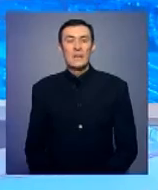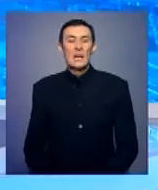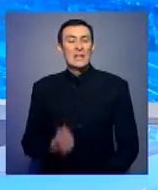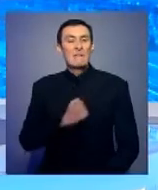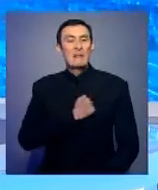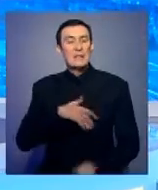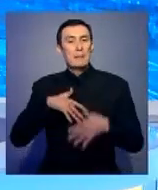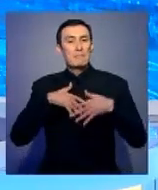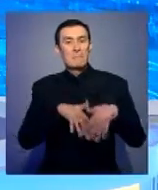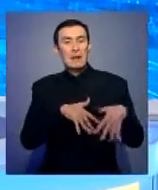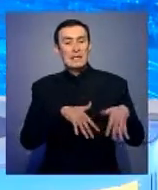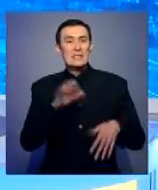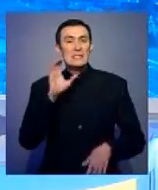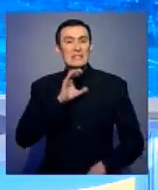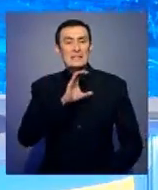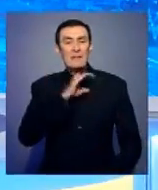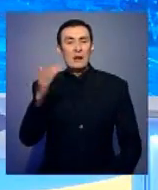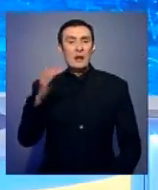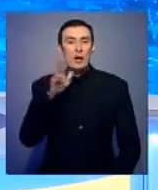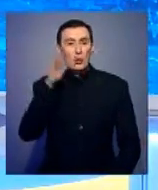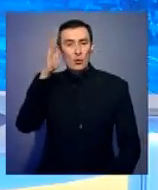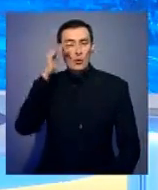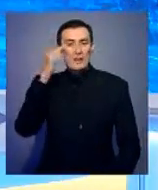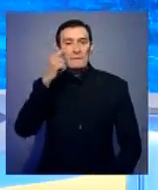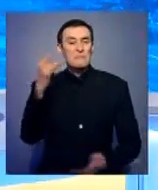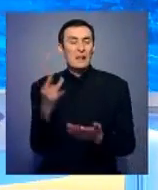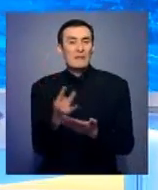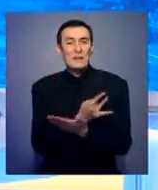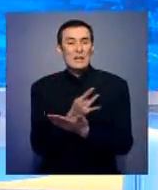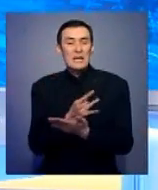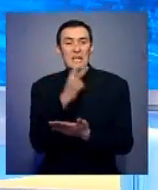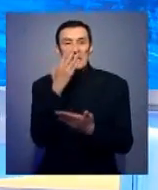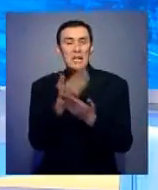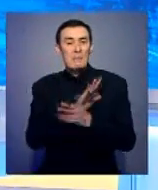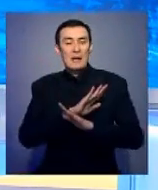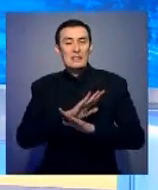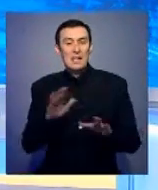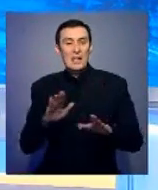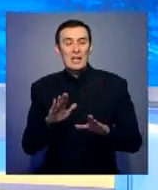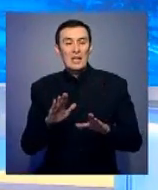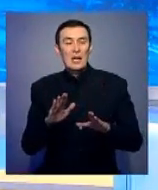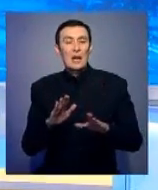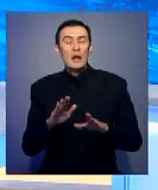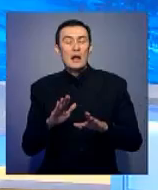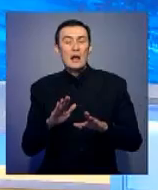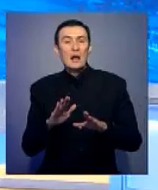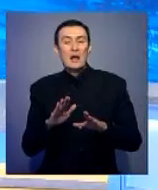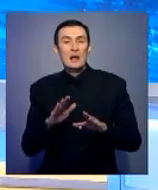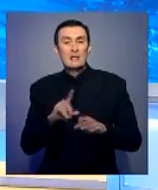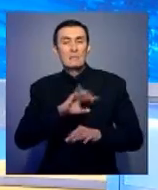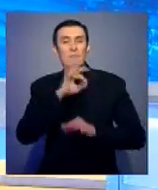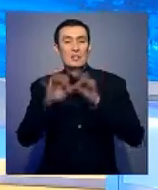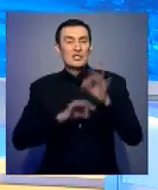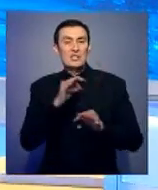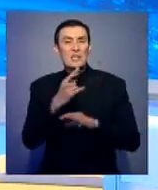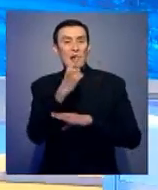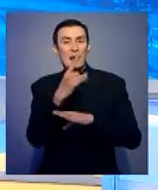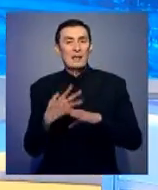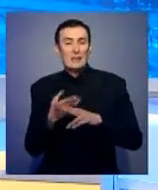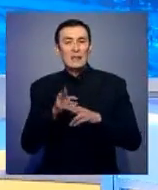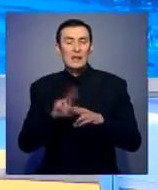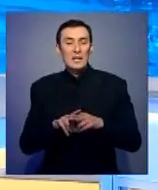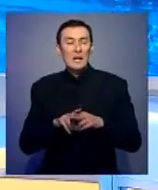На военном параде в Северной Корее впервые за долгие годы не показали межконтинентальные баллистические ракеты. Предполагается, что